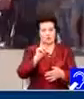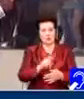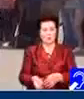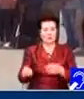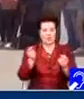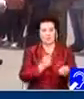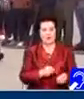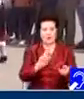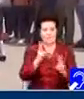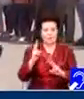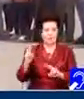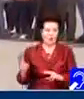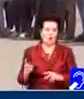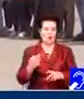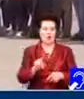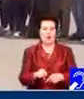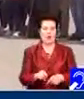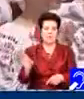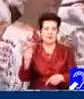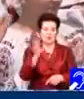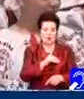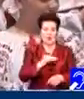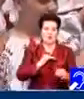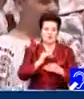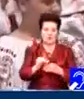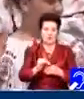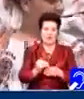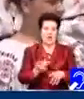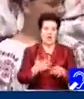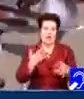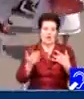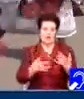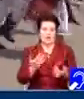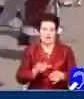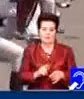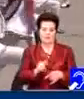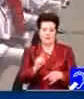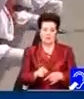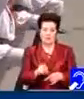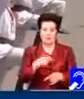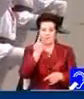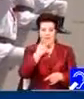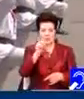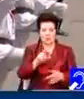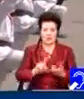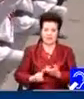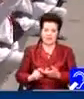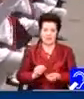readucă folclorul coregrafic autentic în scenă, scoțând în vileag